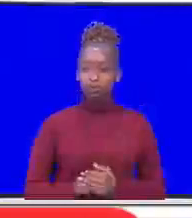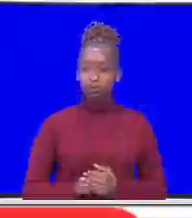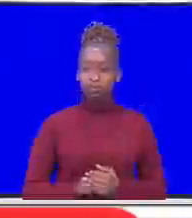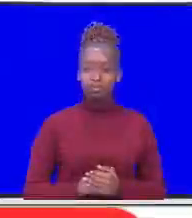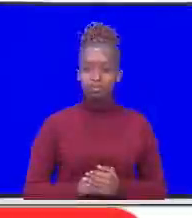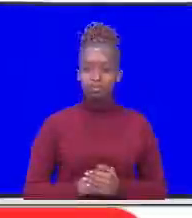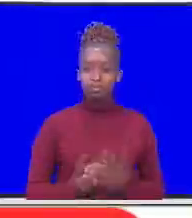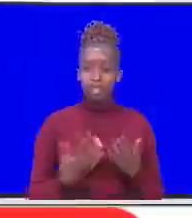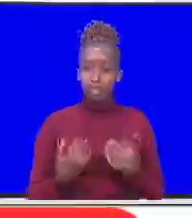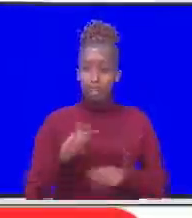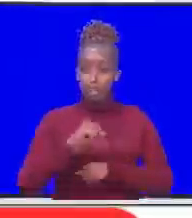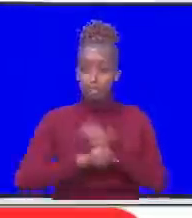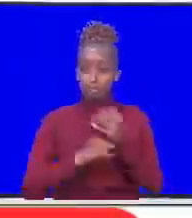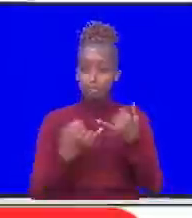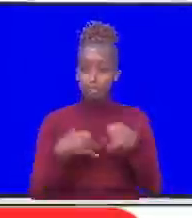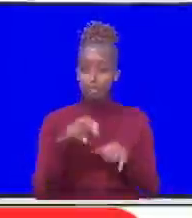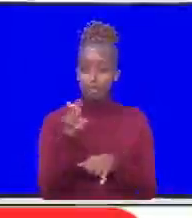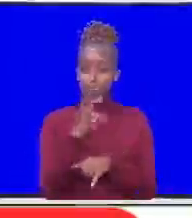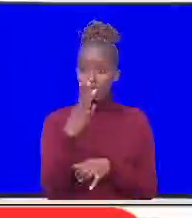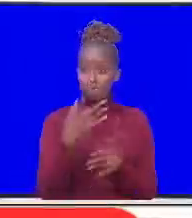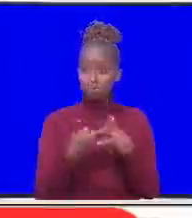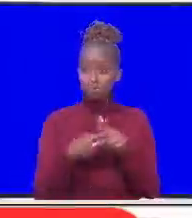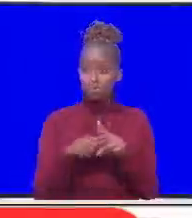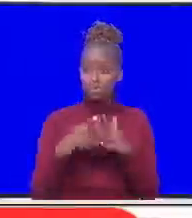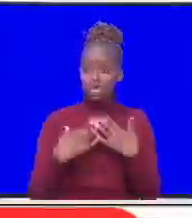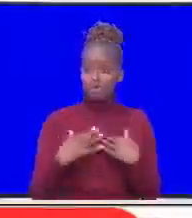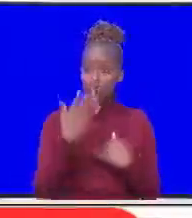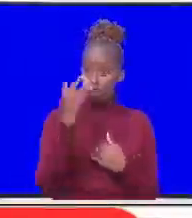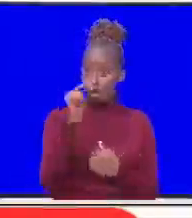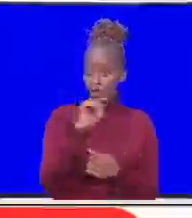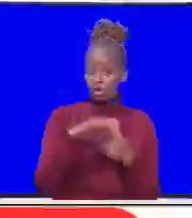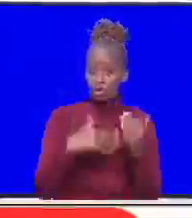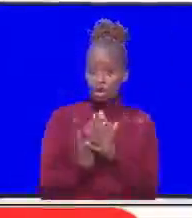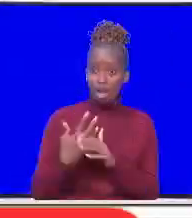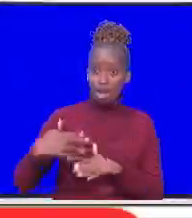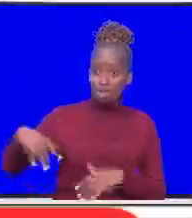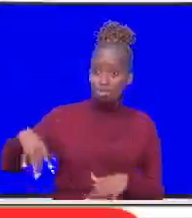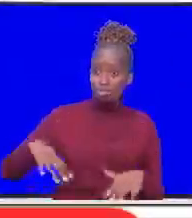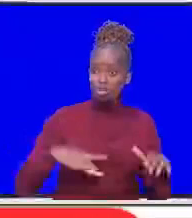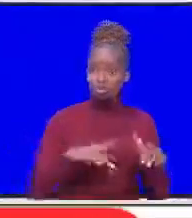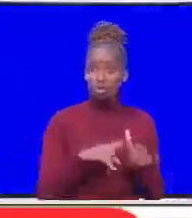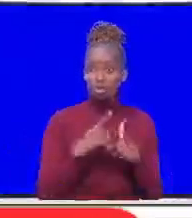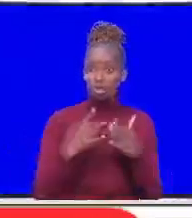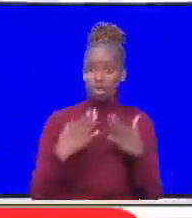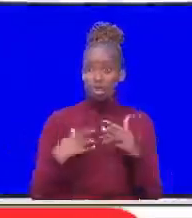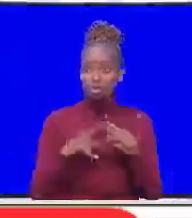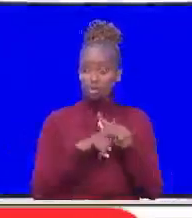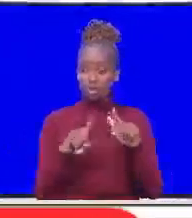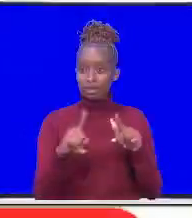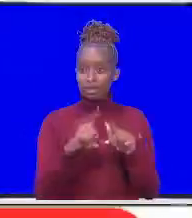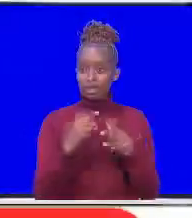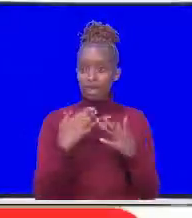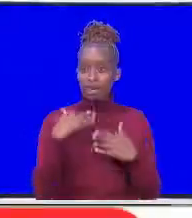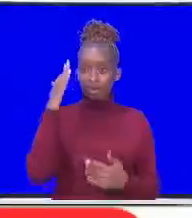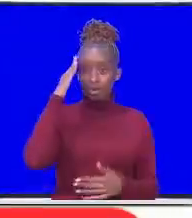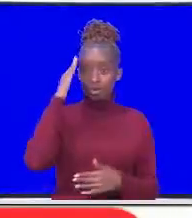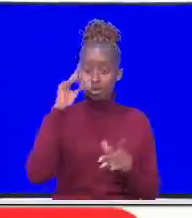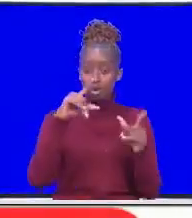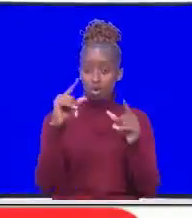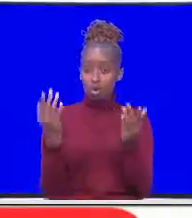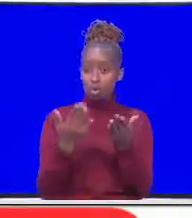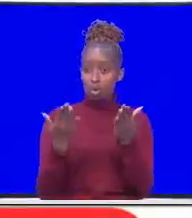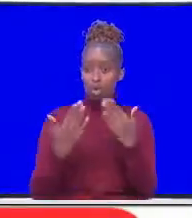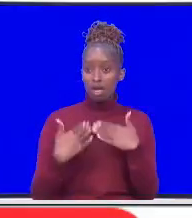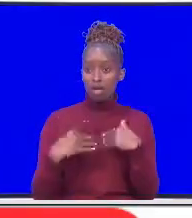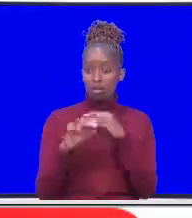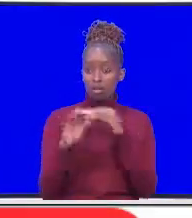Sasa juhudi za kuwasaka zikizunduliwa, kwani wote walibebwa na maji hayo na kutoweka wasijulikane walipo. So si